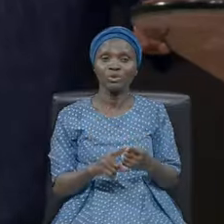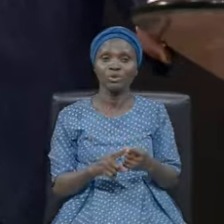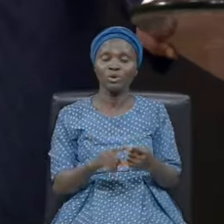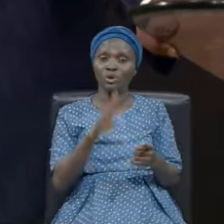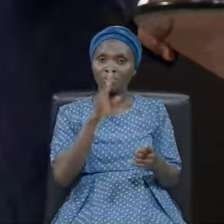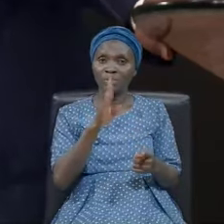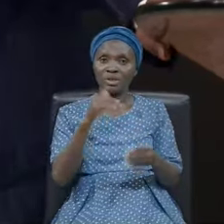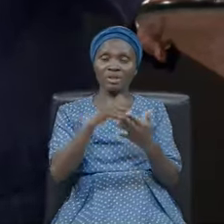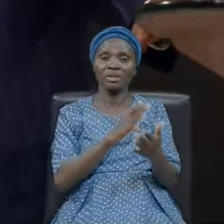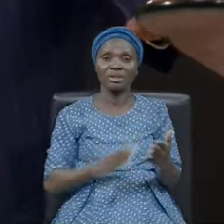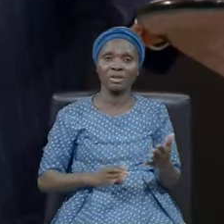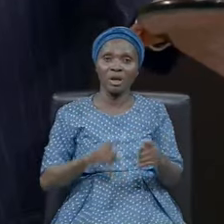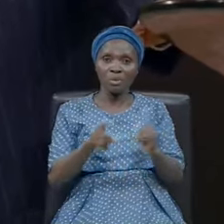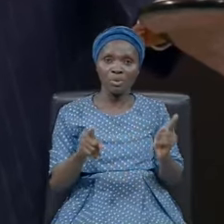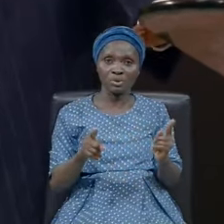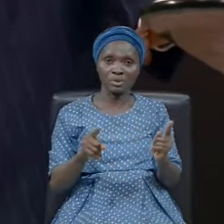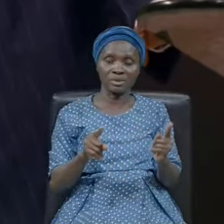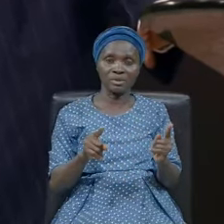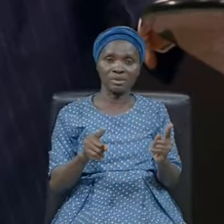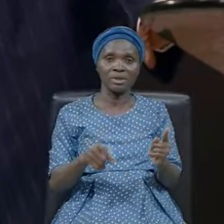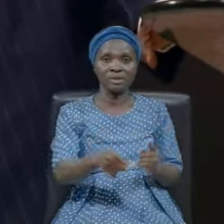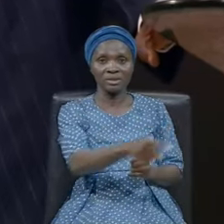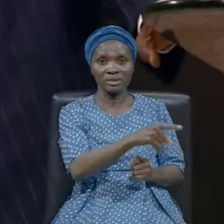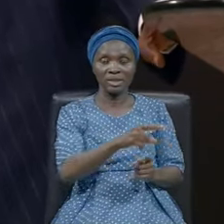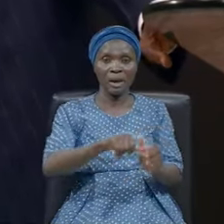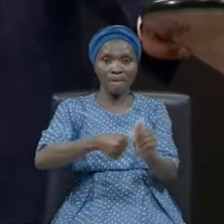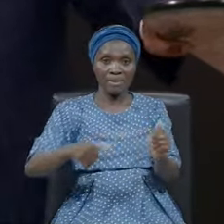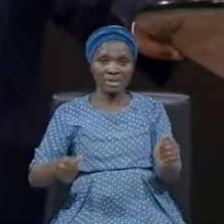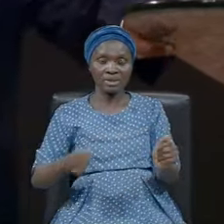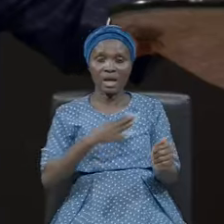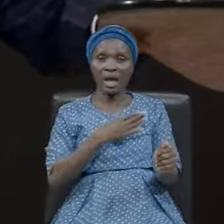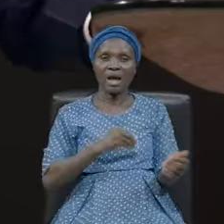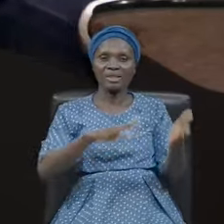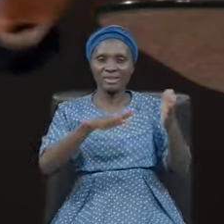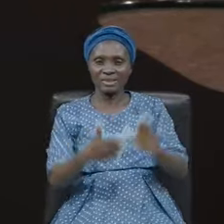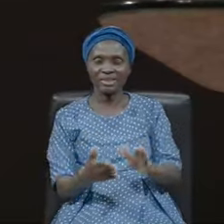Alors, ils ont donné leur vie au Seigneur. Finalement, ils ont rétrogradé.